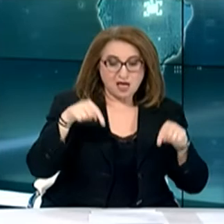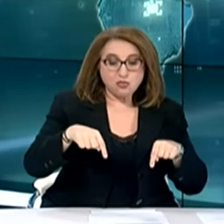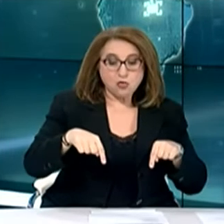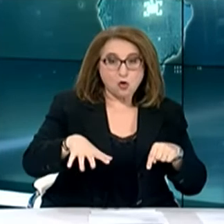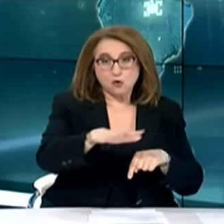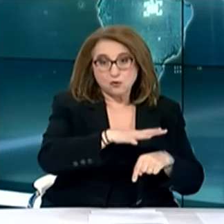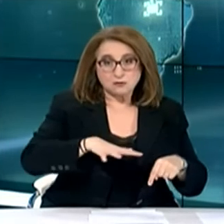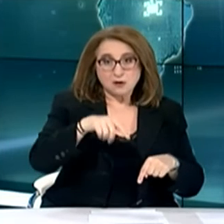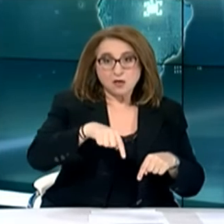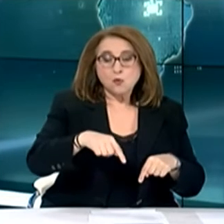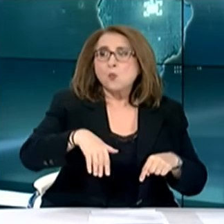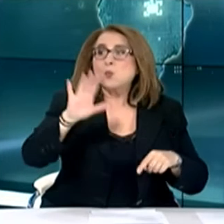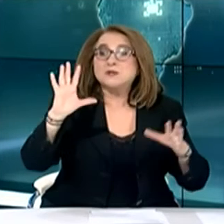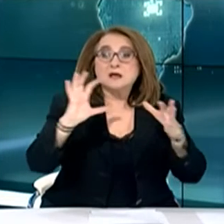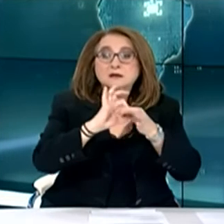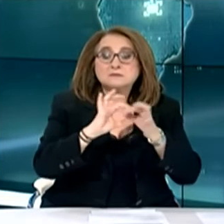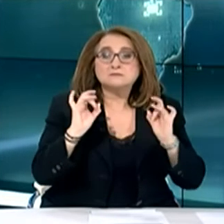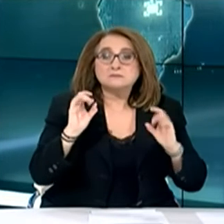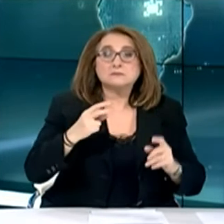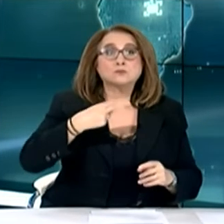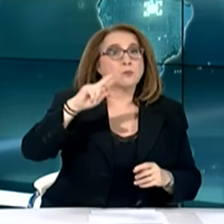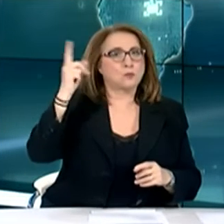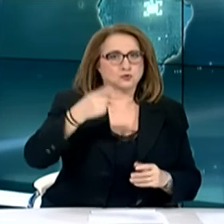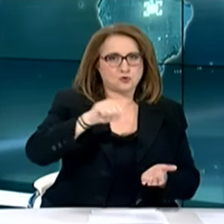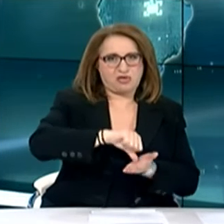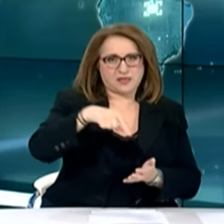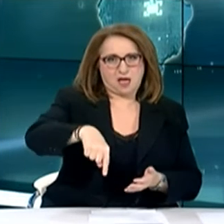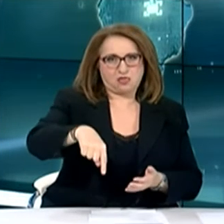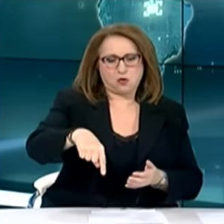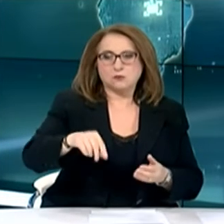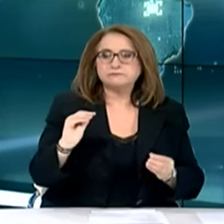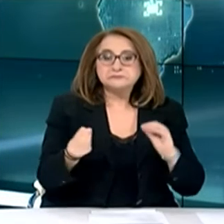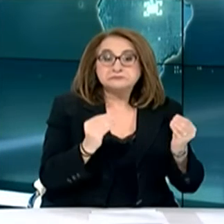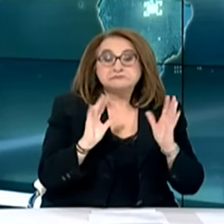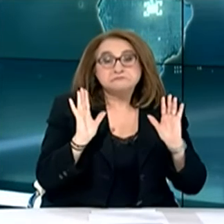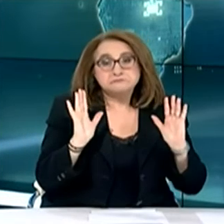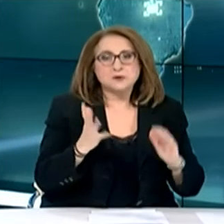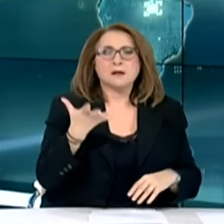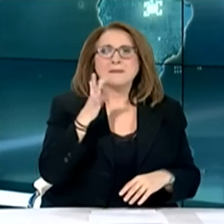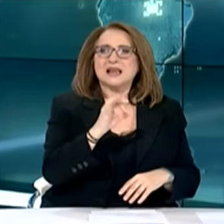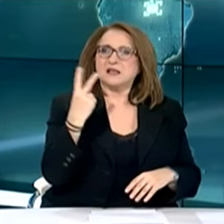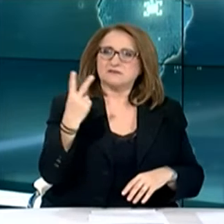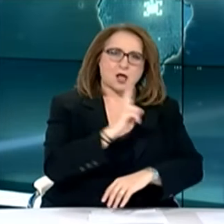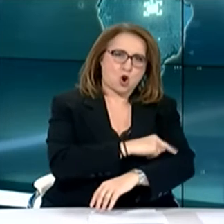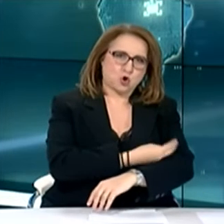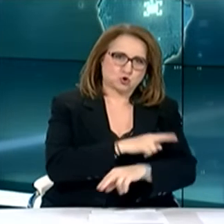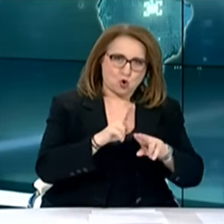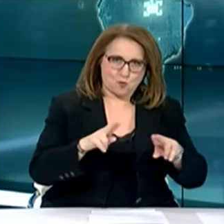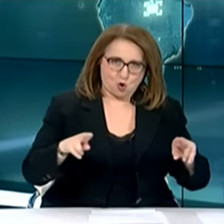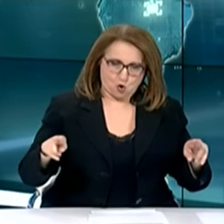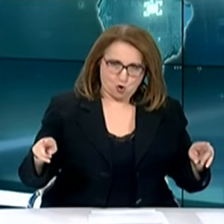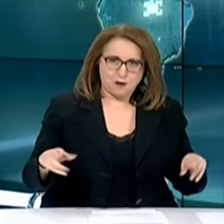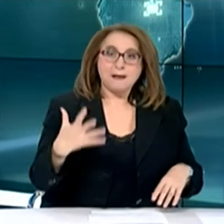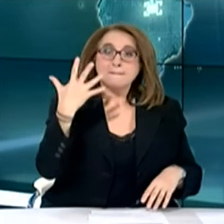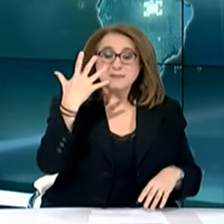επιδημιολογική σύνδεση με άλλο κρούσμα. Η πλειοψηφία τους είναι στην Αθήνα. 57 ασθενείς νοσηλεύονται, 5